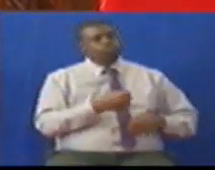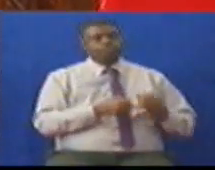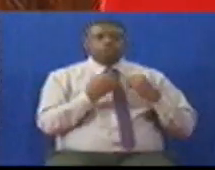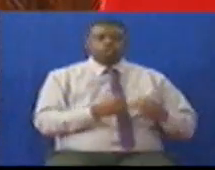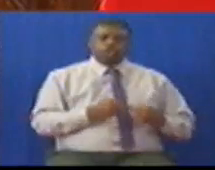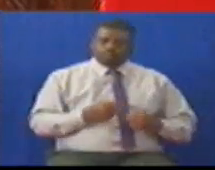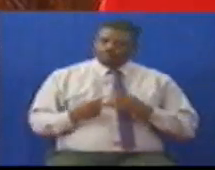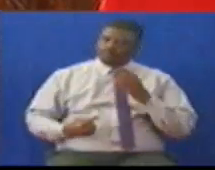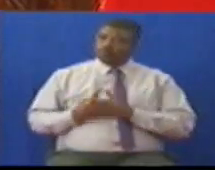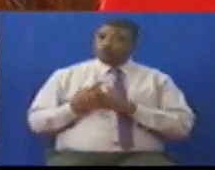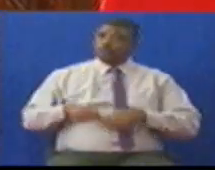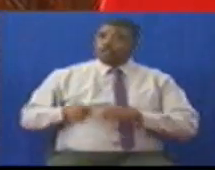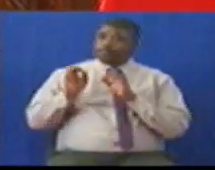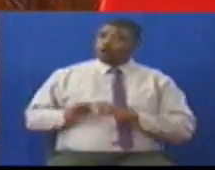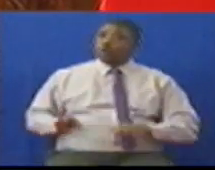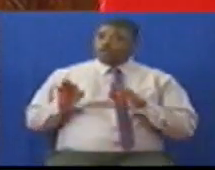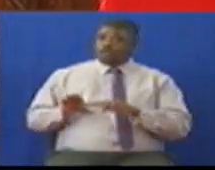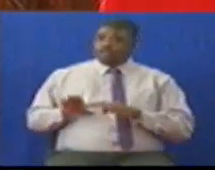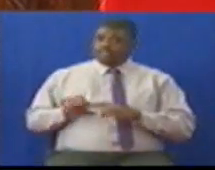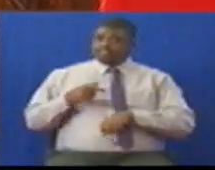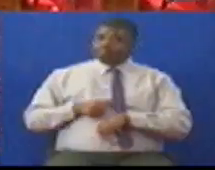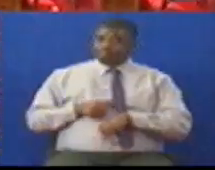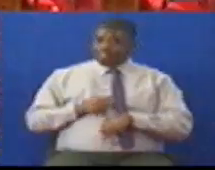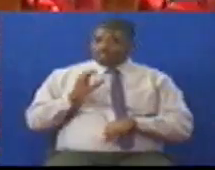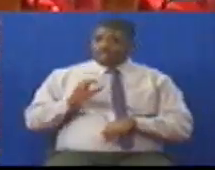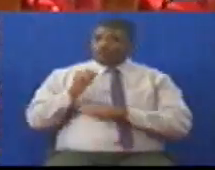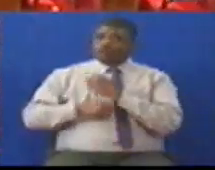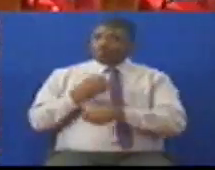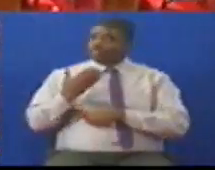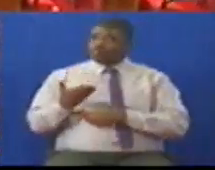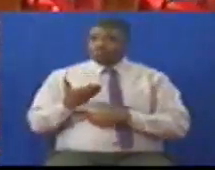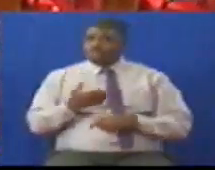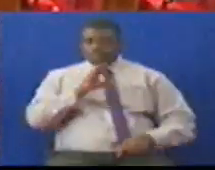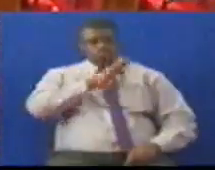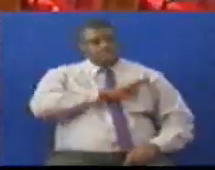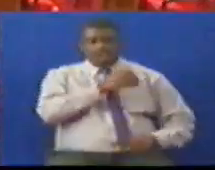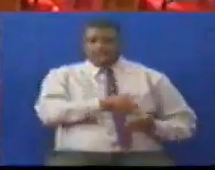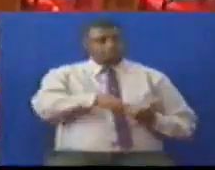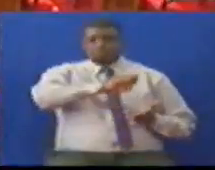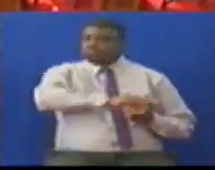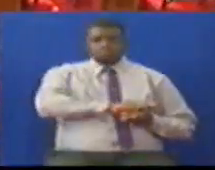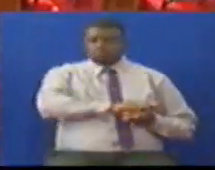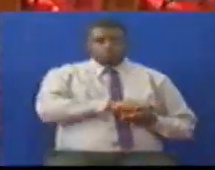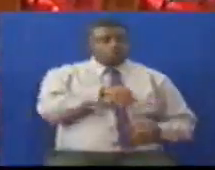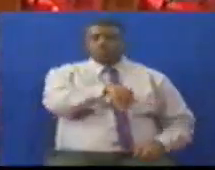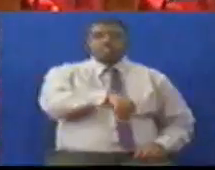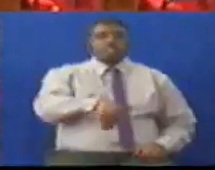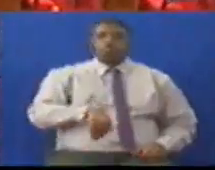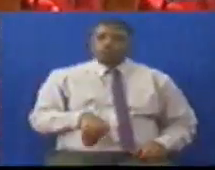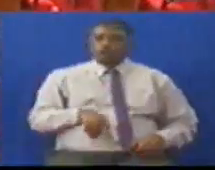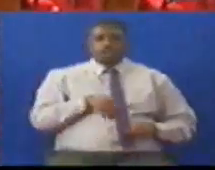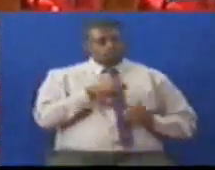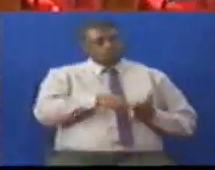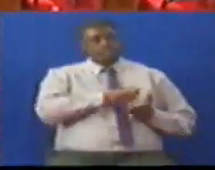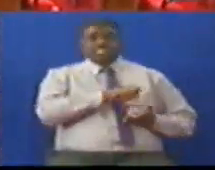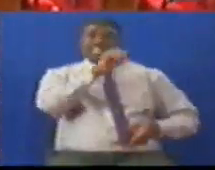bora pia. Mheshimiwa Spika, toka awamu ya tano ingie madarakani haijawahi kuongeza mishahara ya watumishi wa umma. Wamenyimwa hata zile nyongeza za kisheria kwa